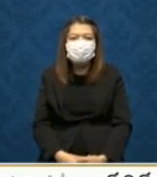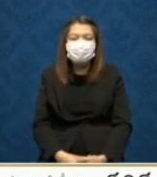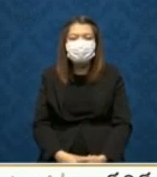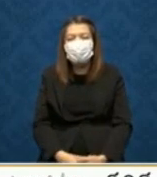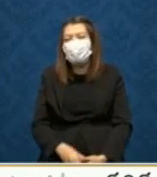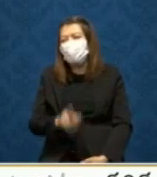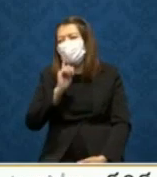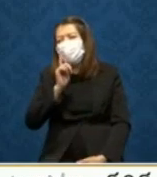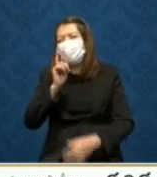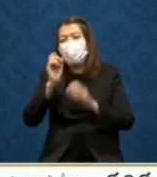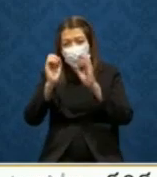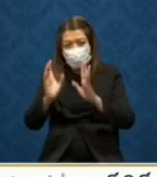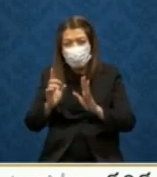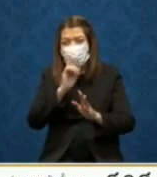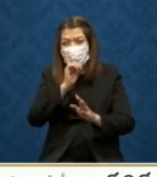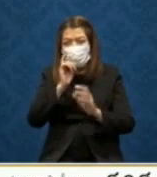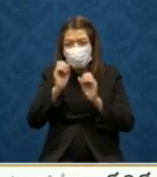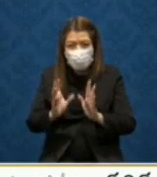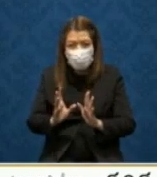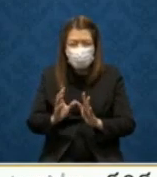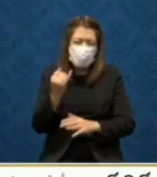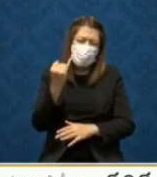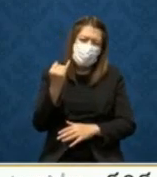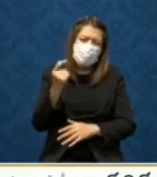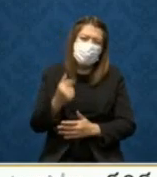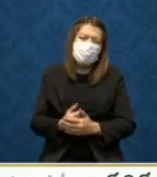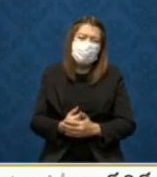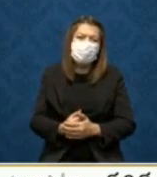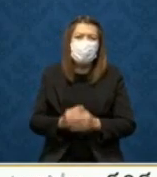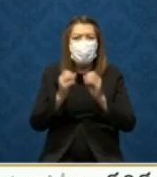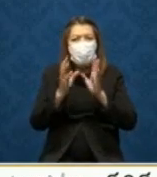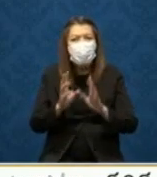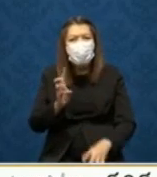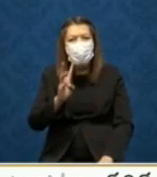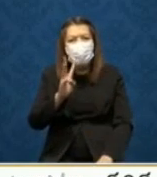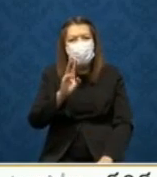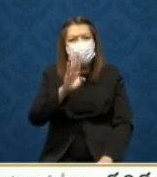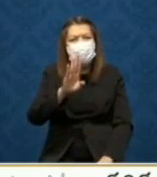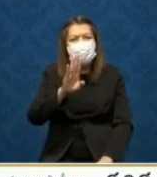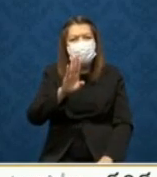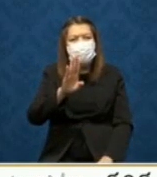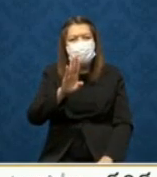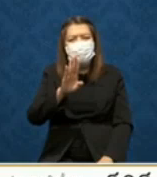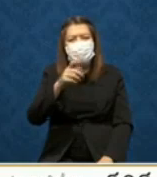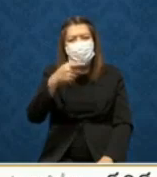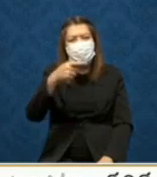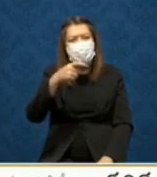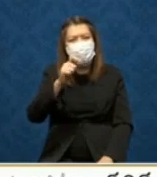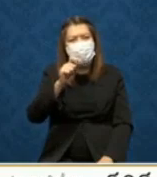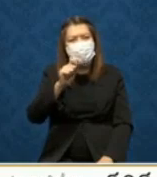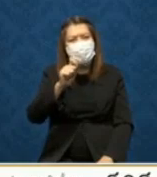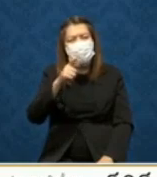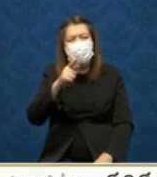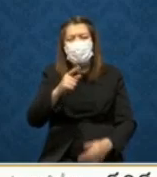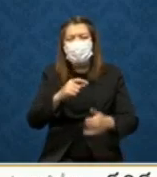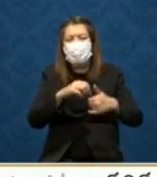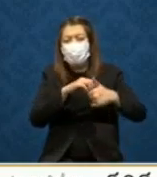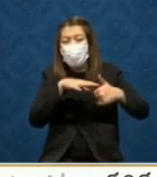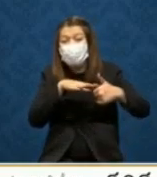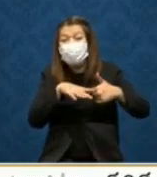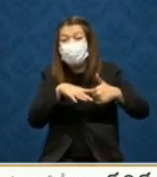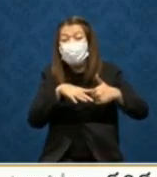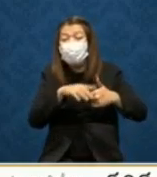ครูบาบอถ้าถามว่าโต๊ะครูบาบอหลายท่านอาจจะไม่รู้จักบาบอโต๊ะครูนี่คือผู้นำศาสนา